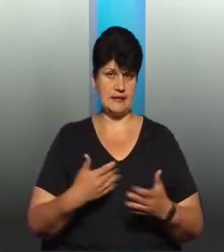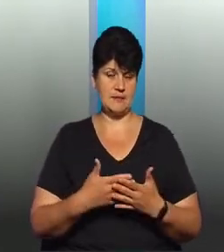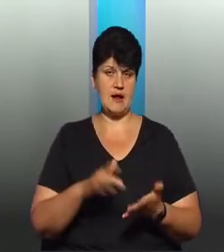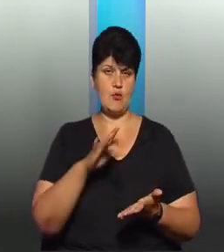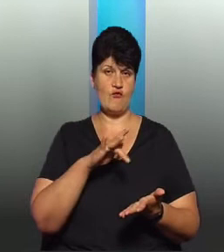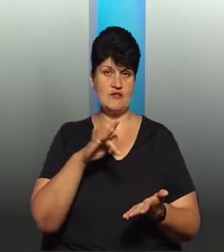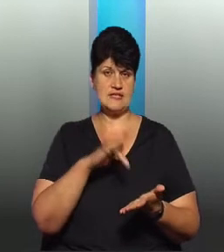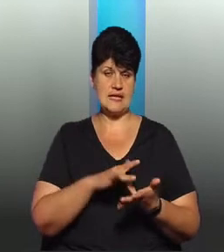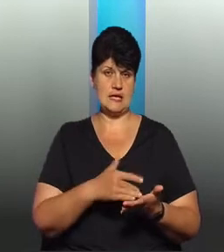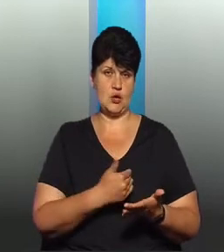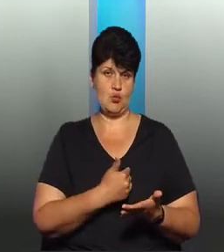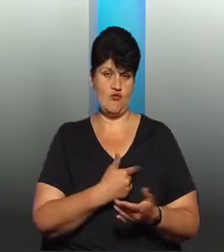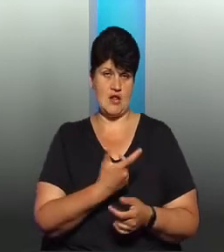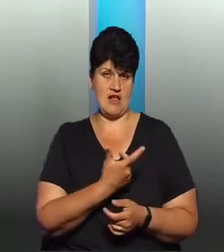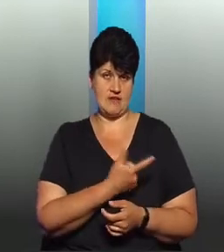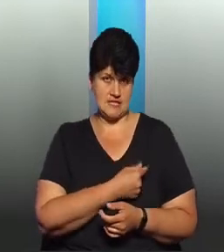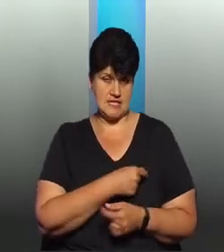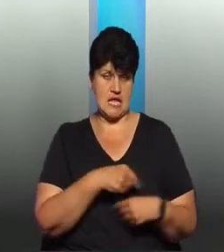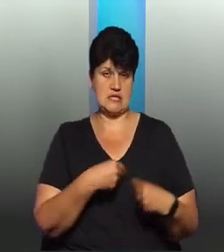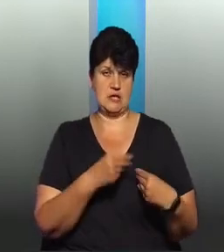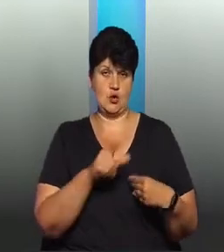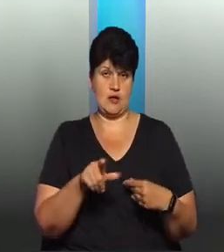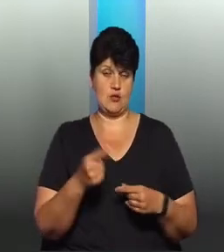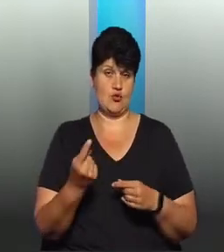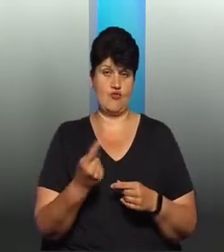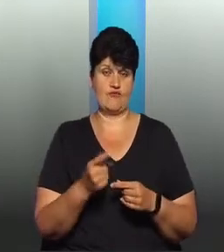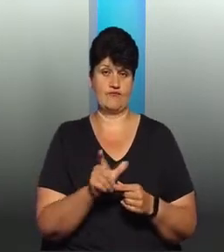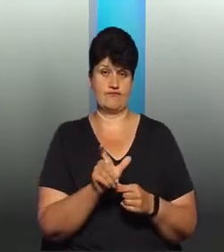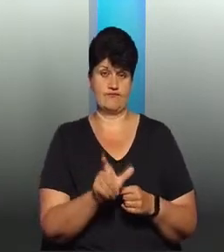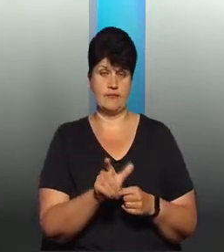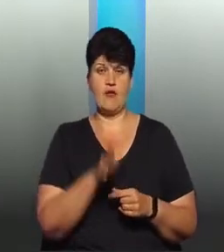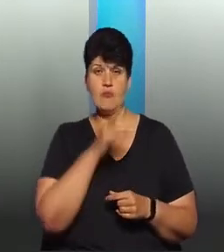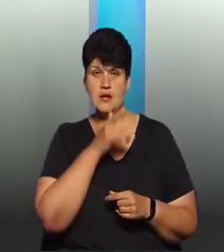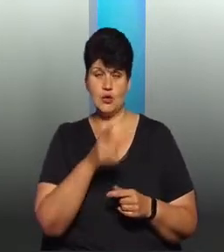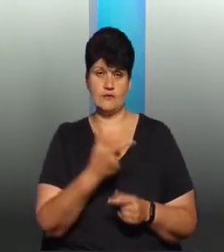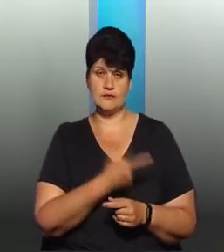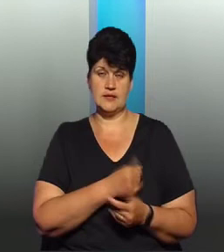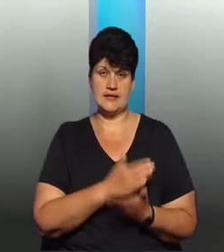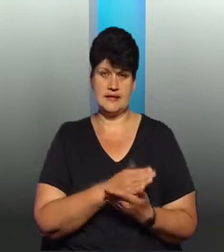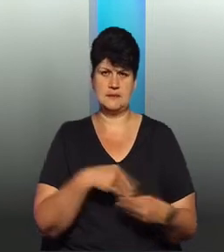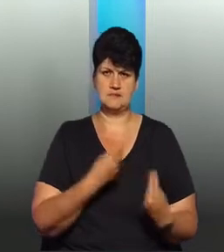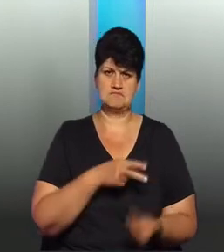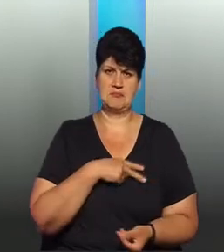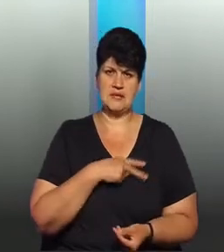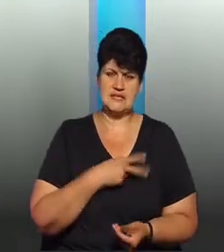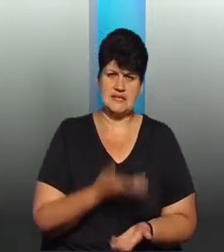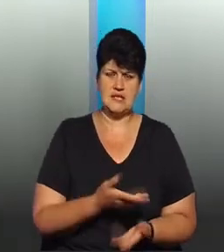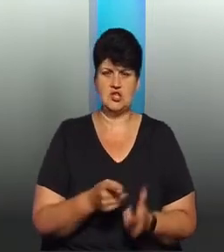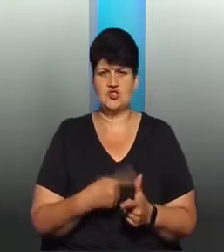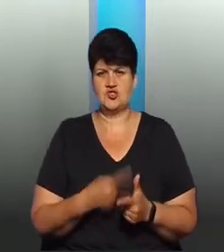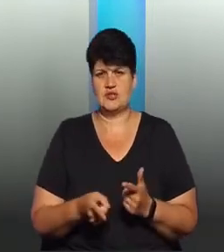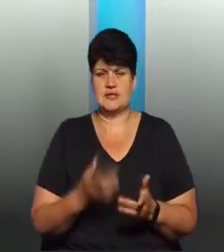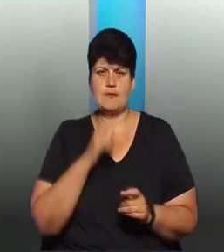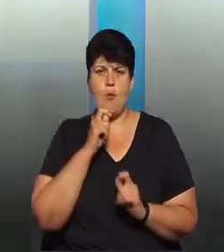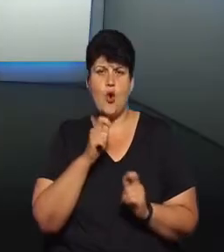для людей, які вакцинуються у певний період, запропонувати також якісь призи чи ось такі якісь подарунки, навіть, скажімо, навіть